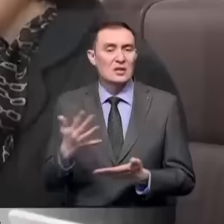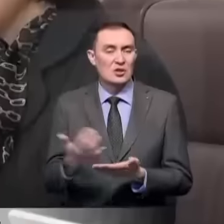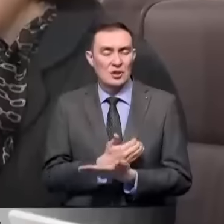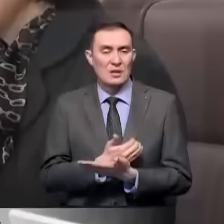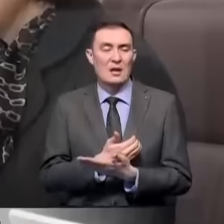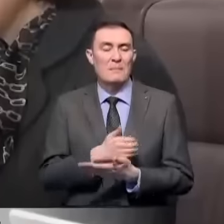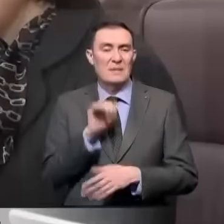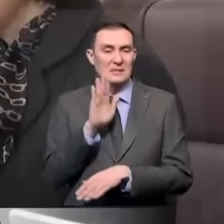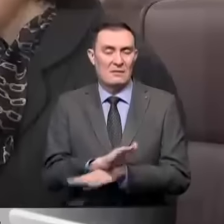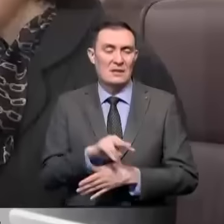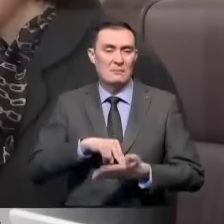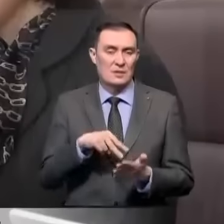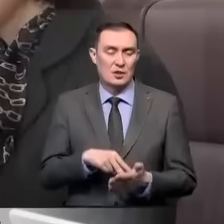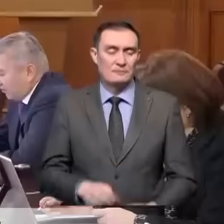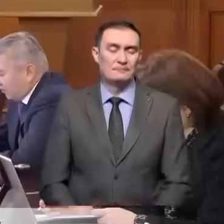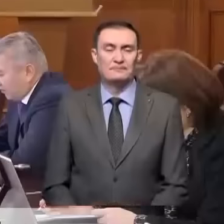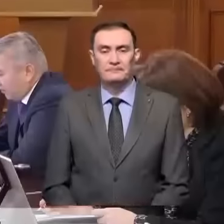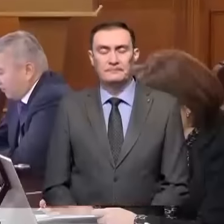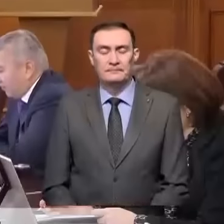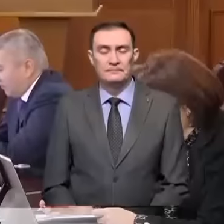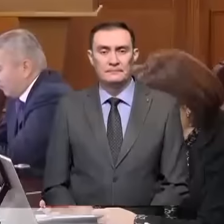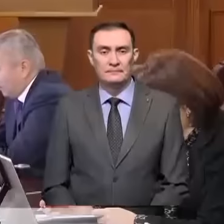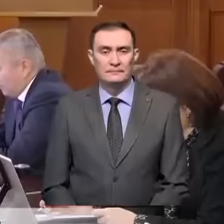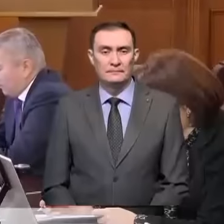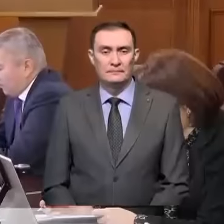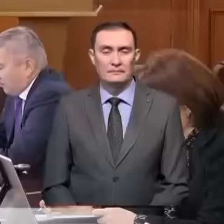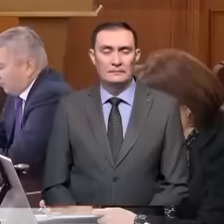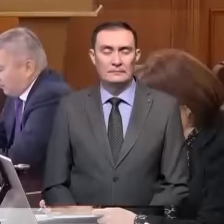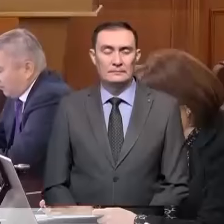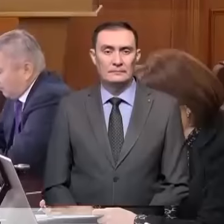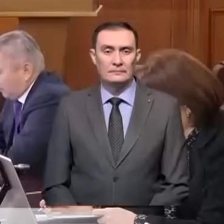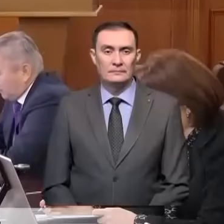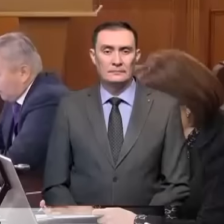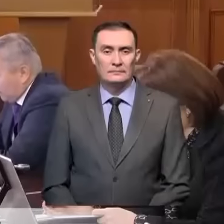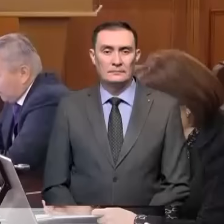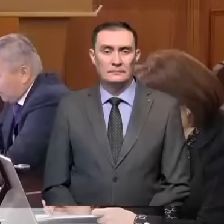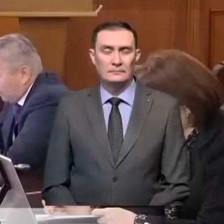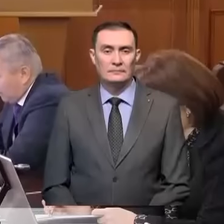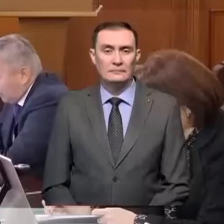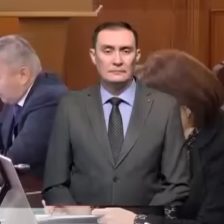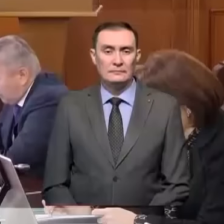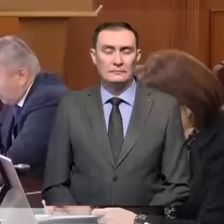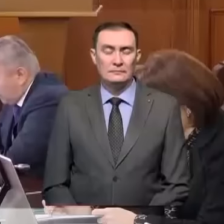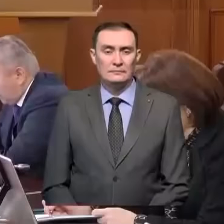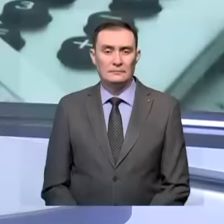достижение поставленных перед правительством целей. Динара Абдирова и Ахлбек Исимсии, 24KZ.